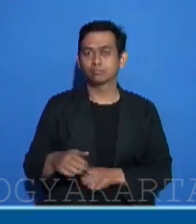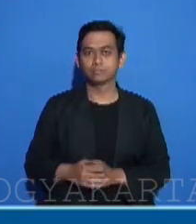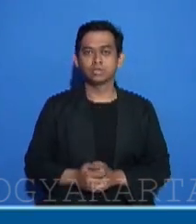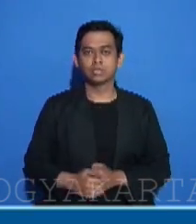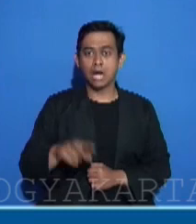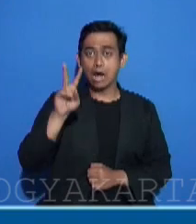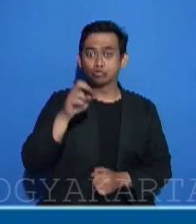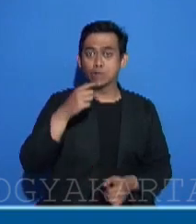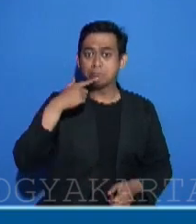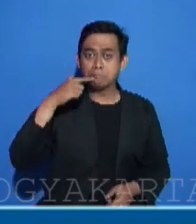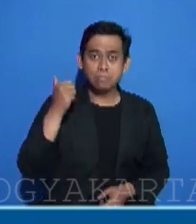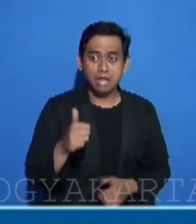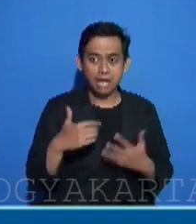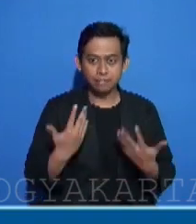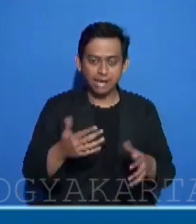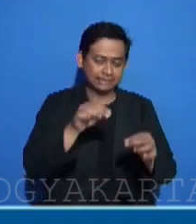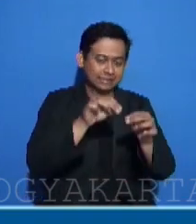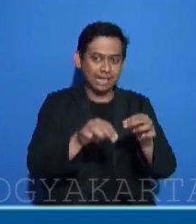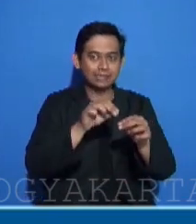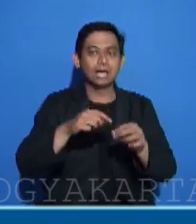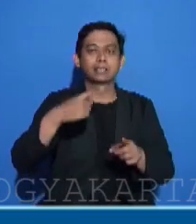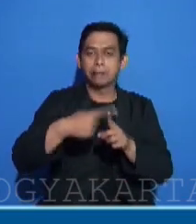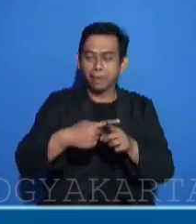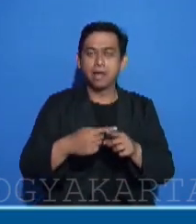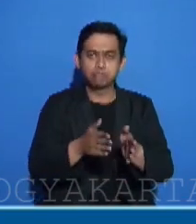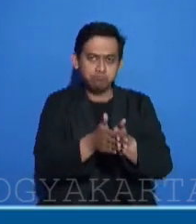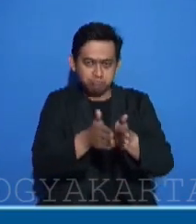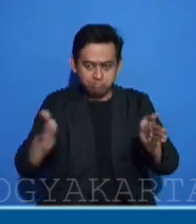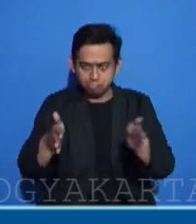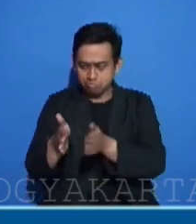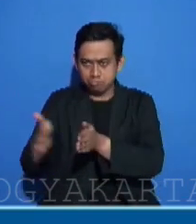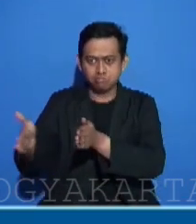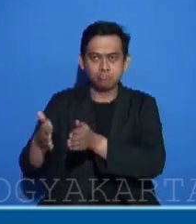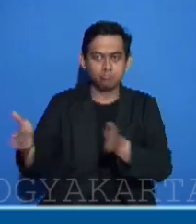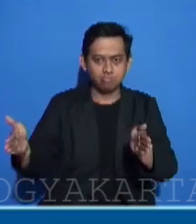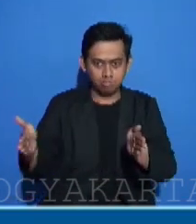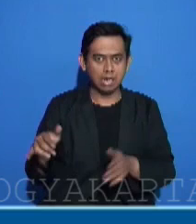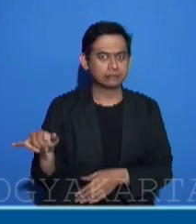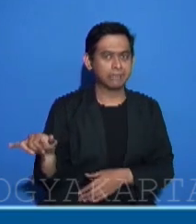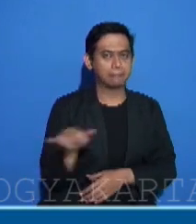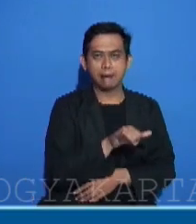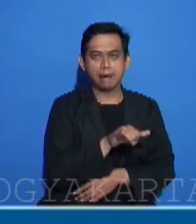kahosant kahp Leti timbang supadosbatan nutrisi